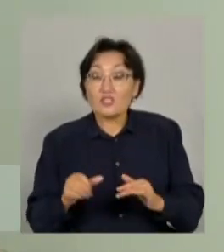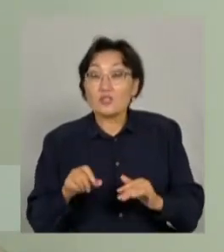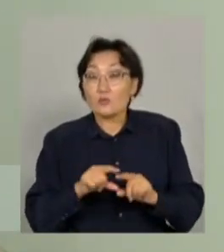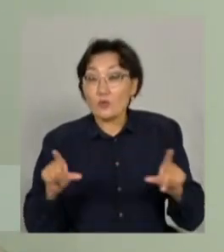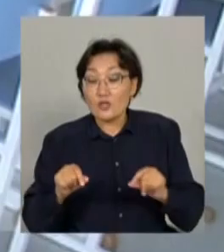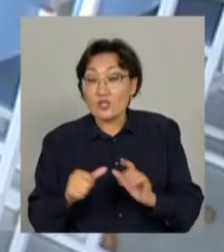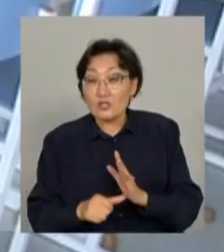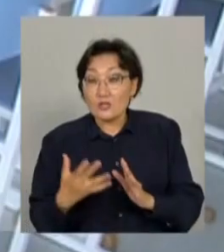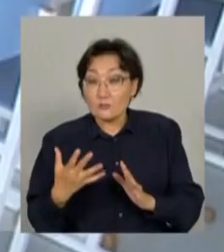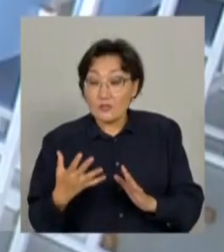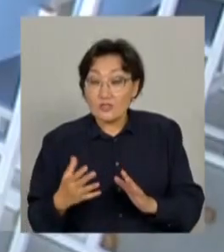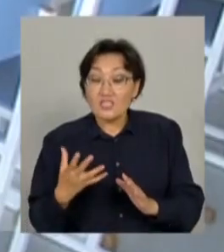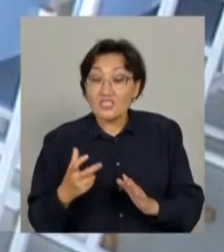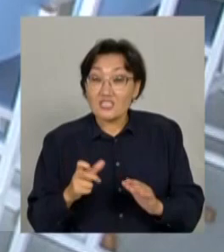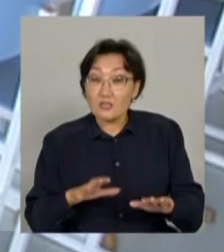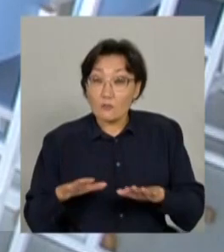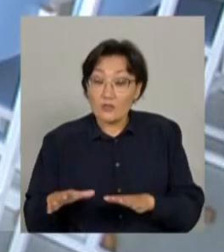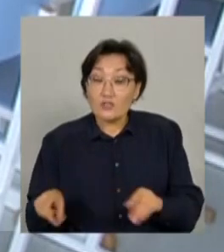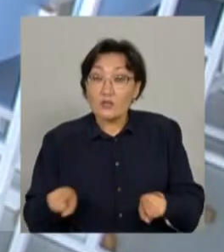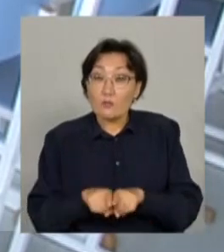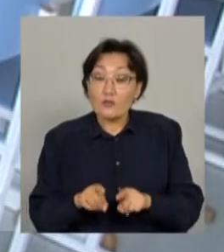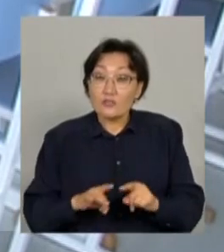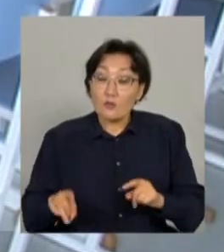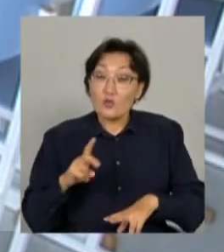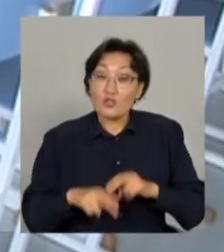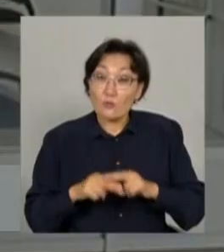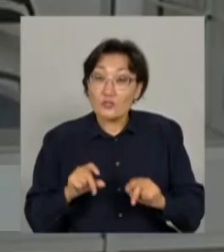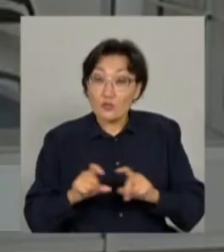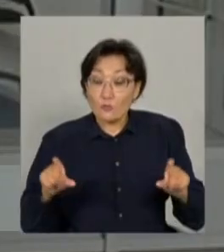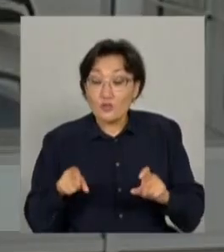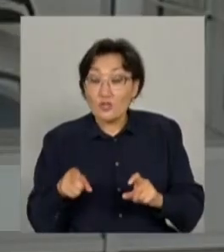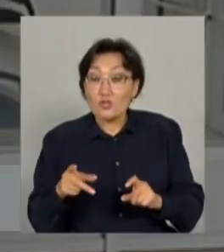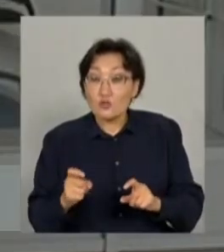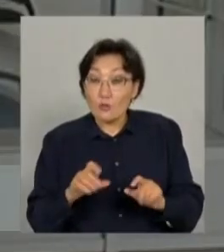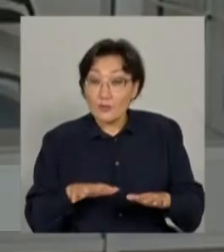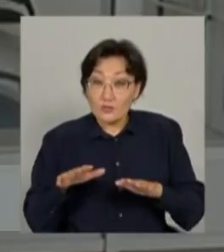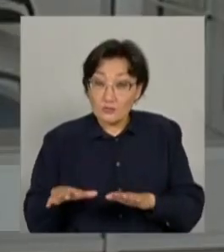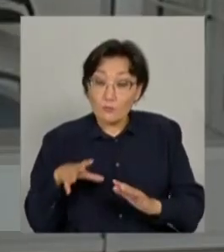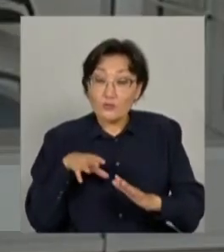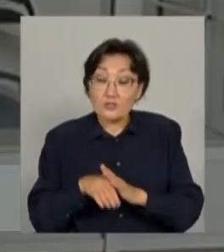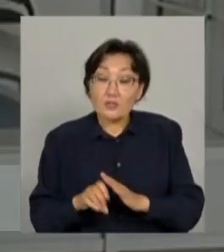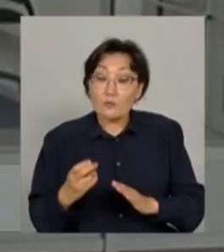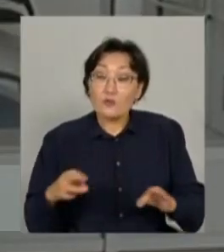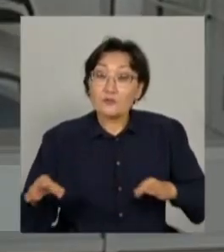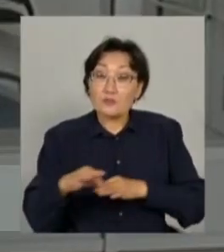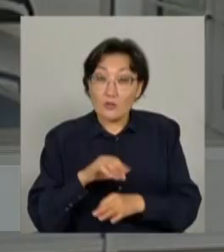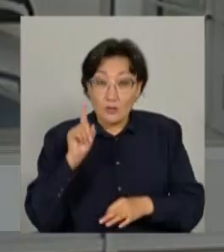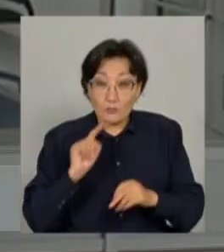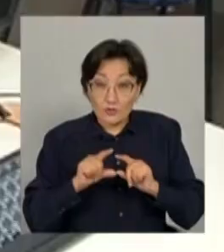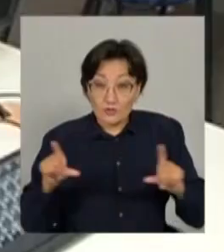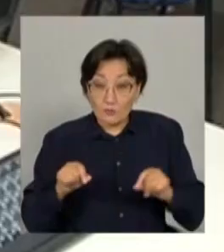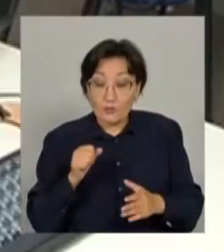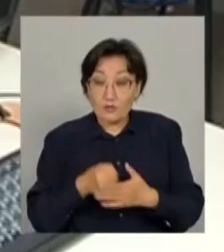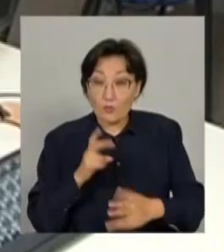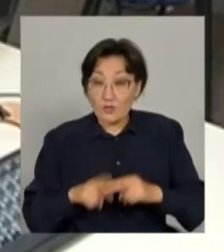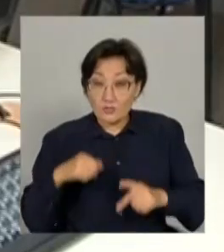номер 65 на 300 мест. Параллельно в районе возводят школу на 1100 мест. В рамках нацпроекта «Комфортная школа» до